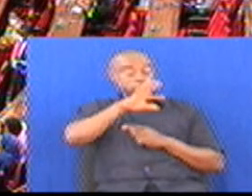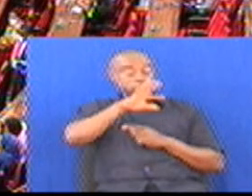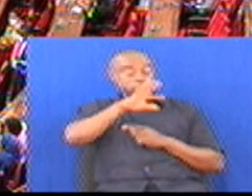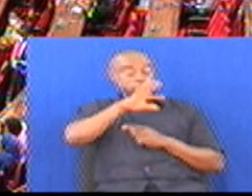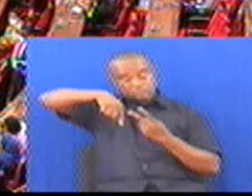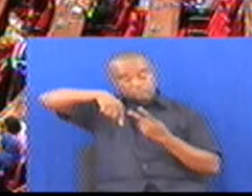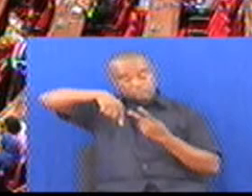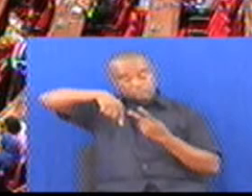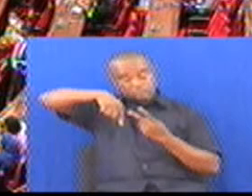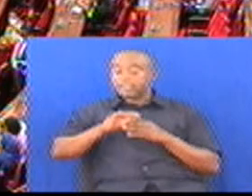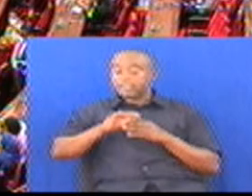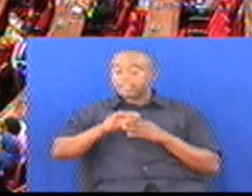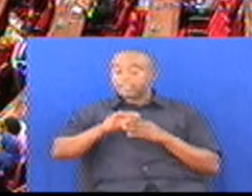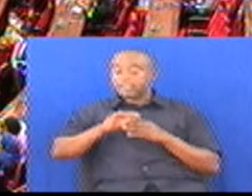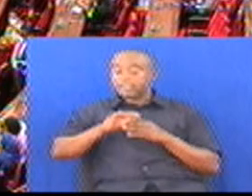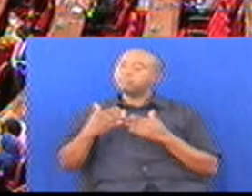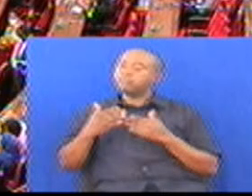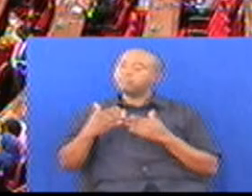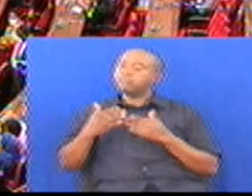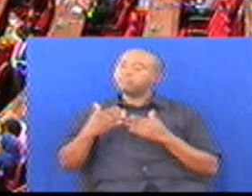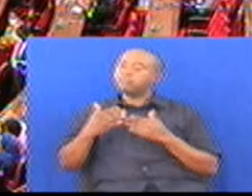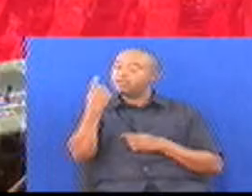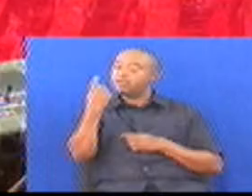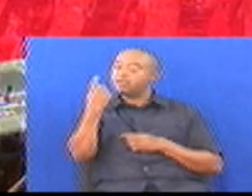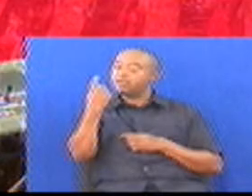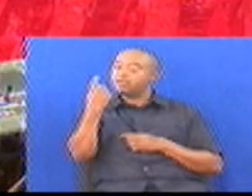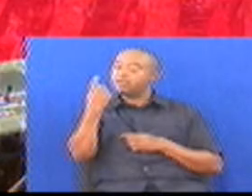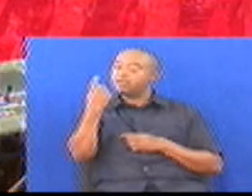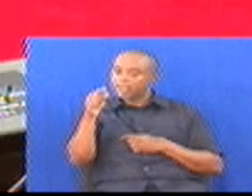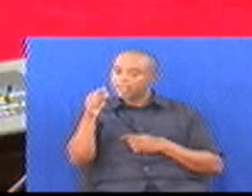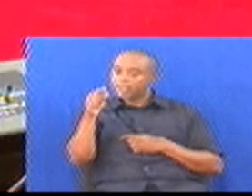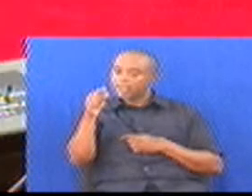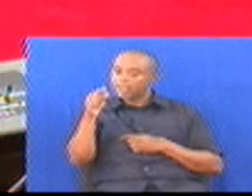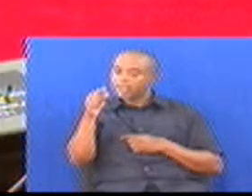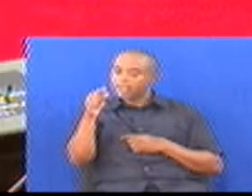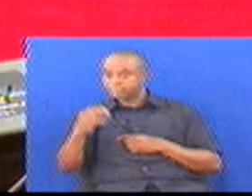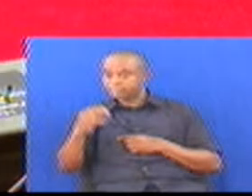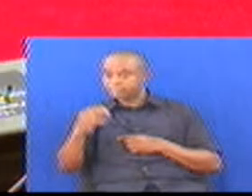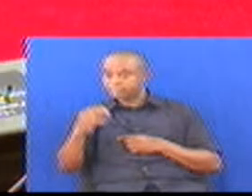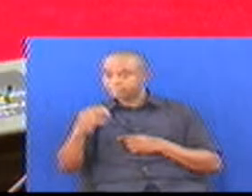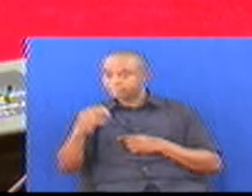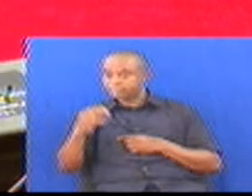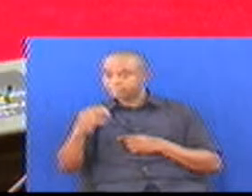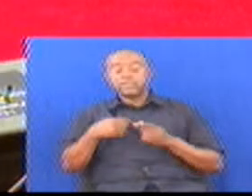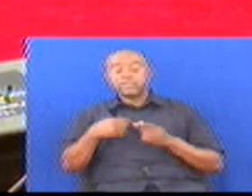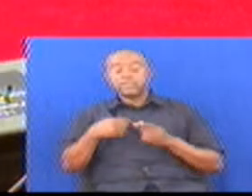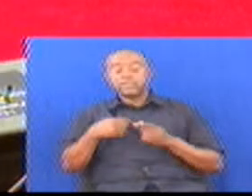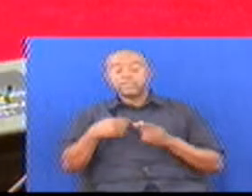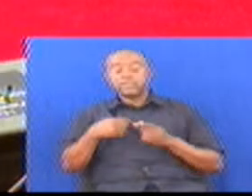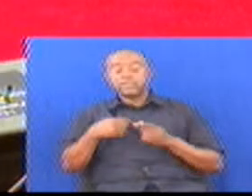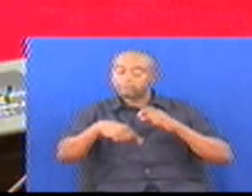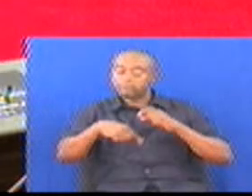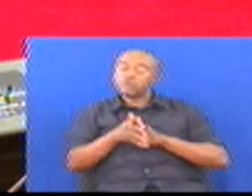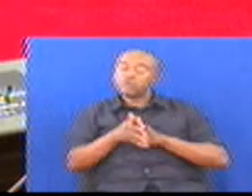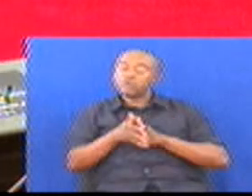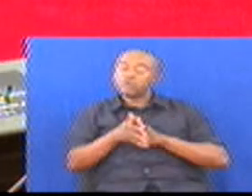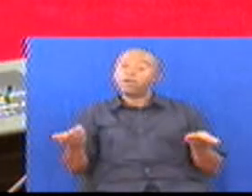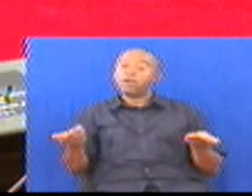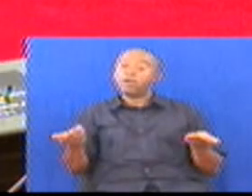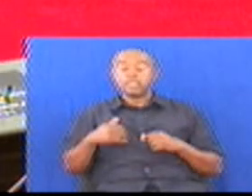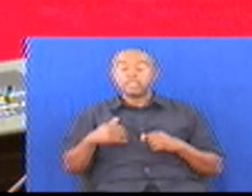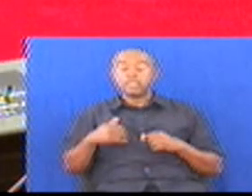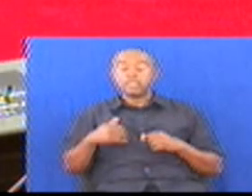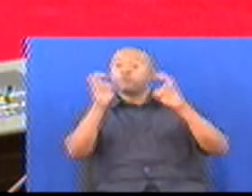pamoja imegharimu shilingi trilioni 1.22. Kuendelea na utekelezaji wa miradi mikubwa ya usafirishaji wa